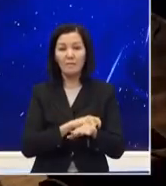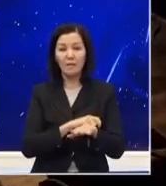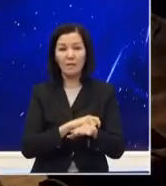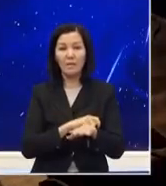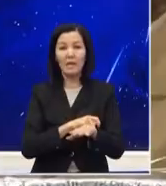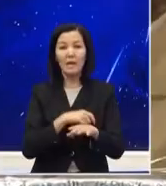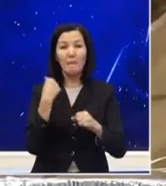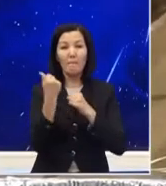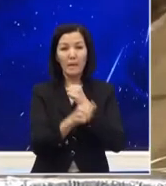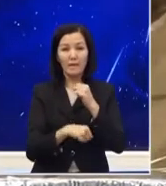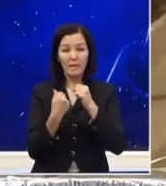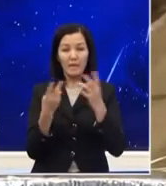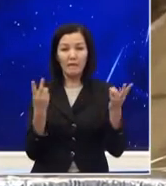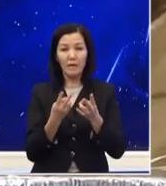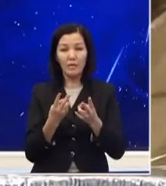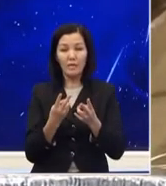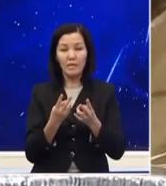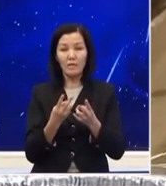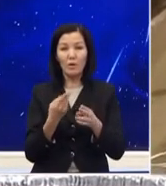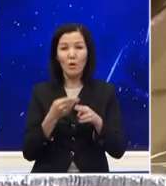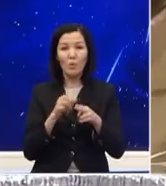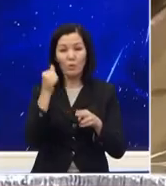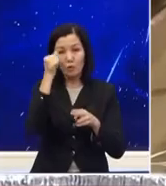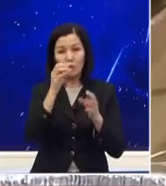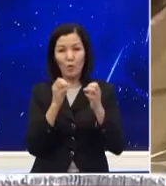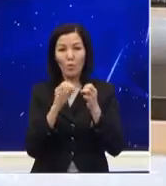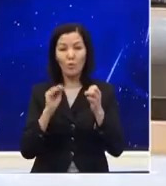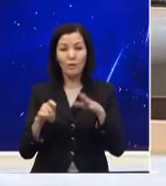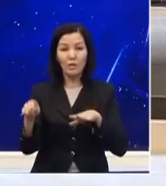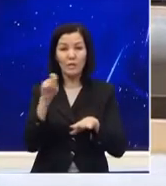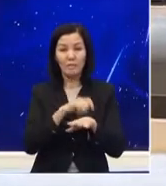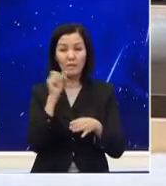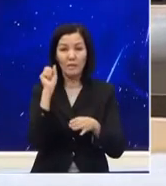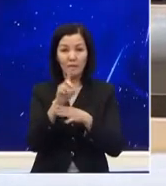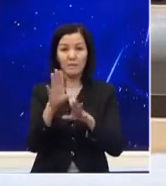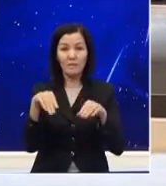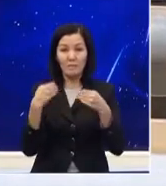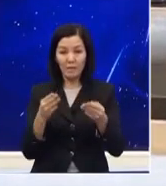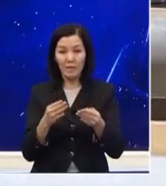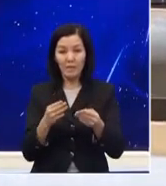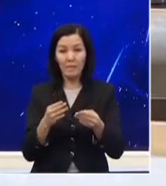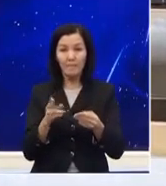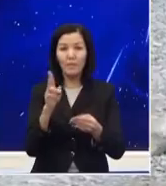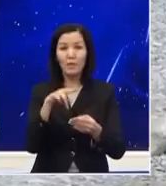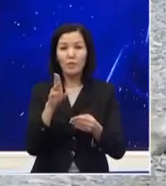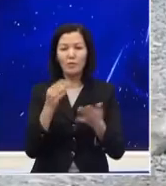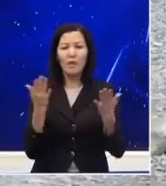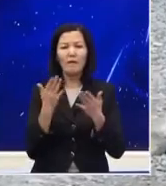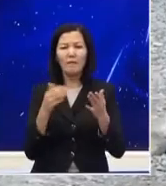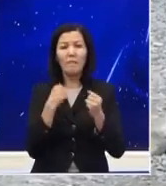қажет екен. Ағымдағы жылға қажетісі 10 мың шаршы метр. Тапсырысы беріліпті. Ал геошпунт қандай